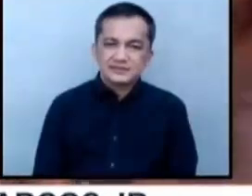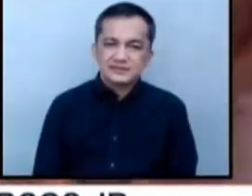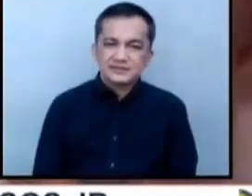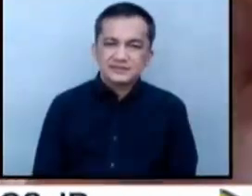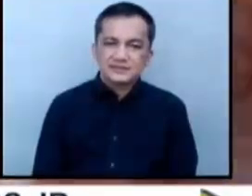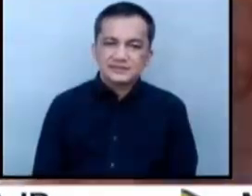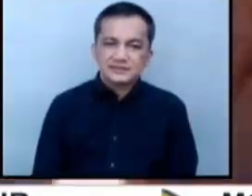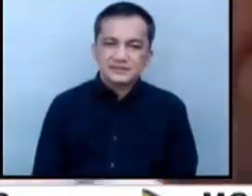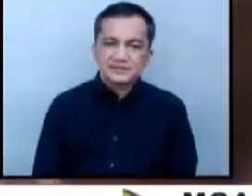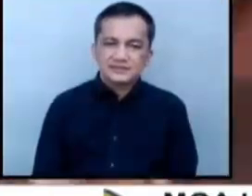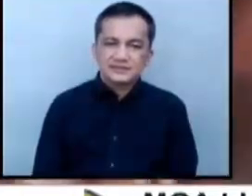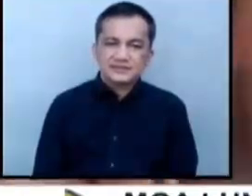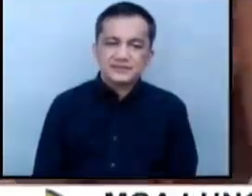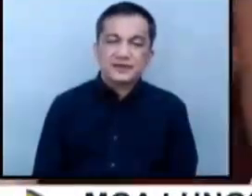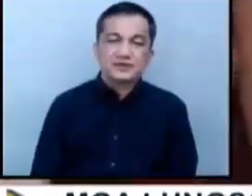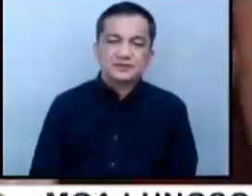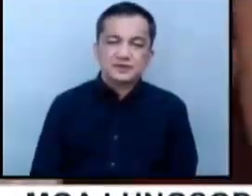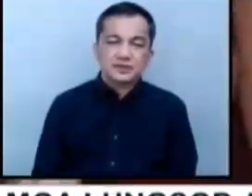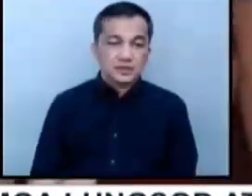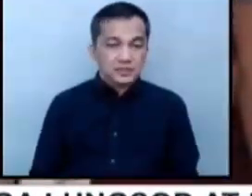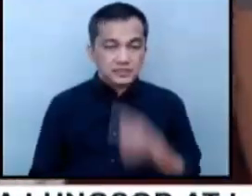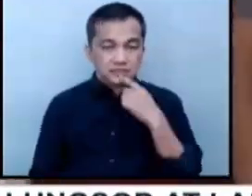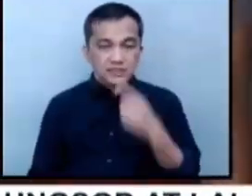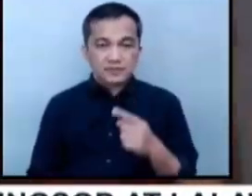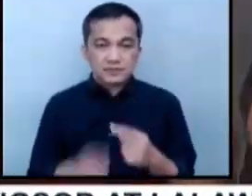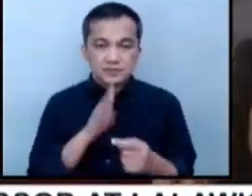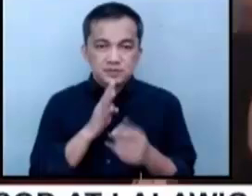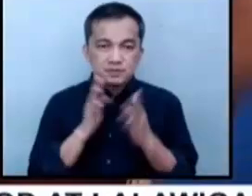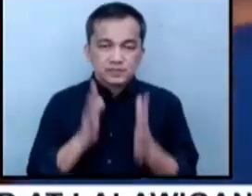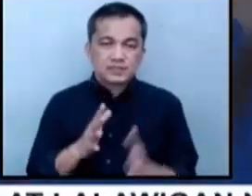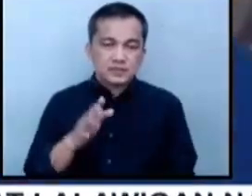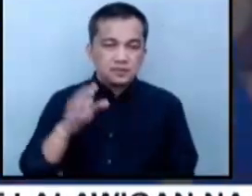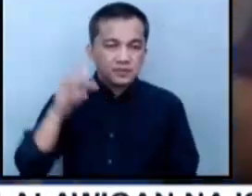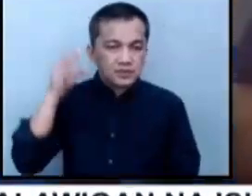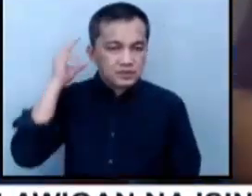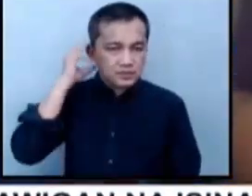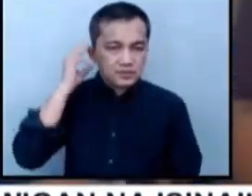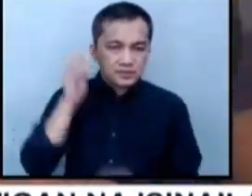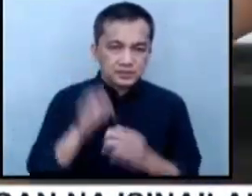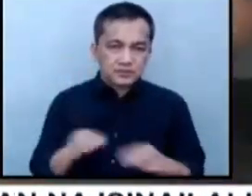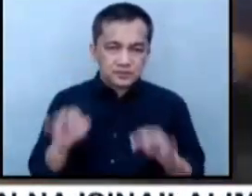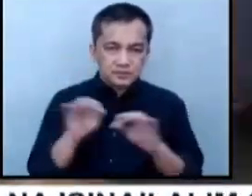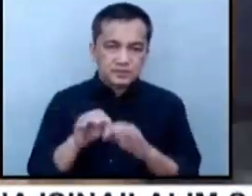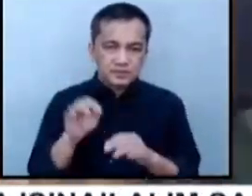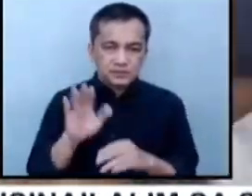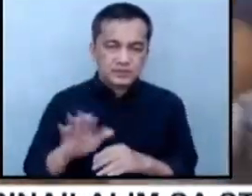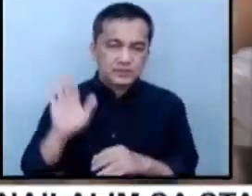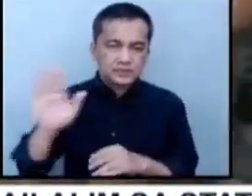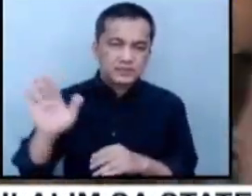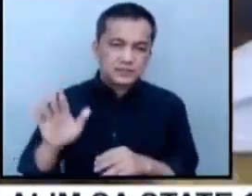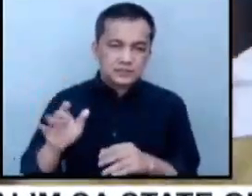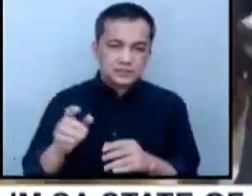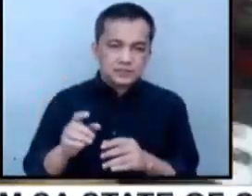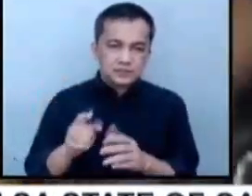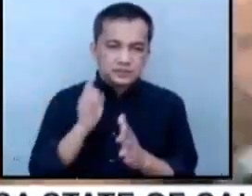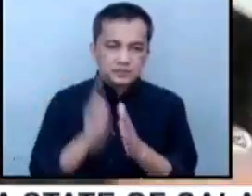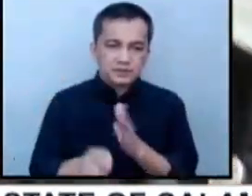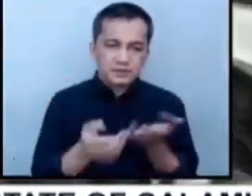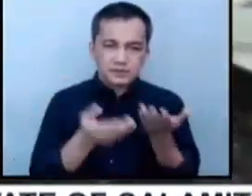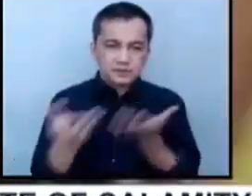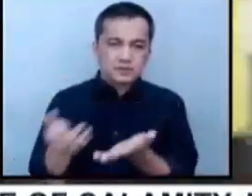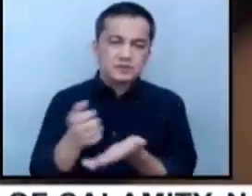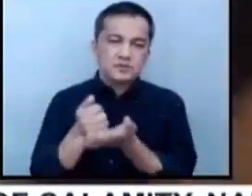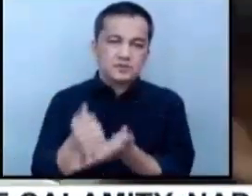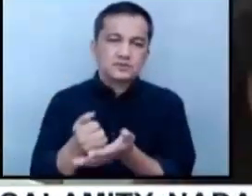t-shirt ayon kay speaker ROM waldz mahalaga para sa kanila ang agarang paghahatid ng tulong sa ating mga